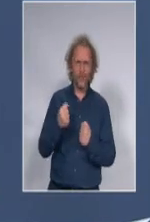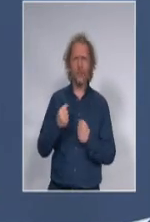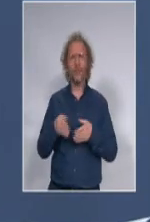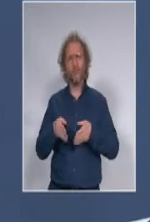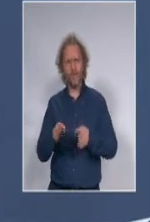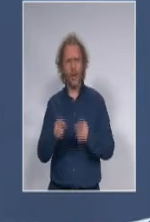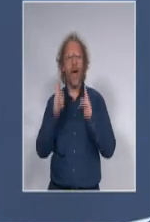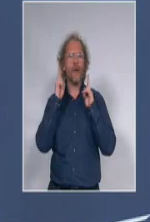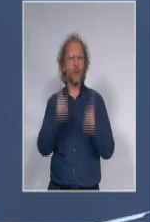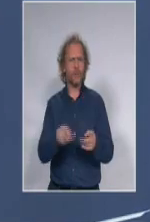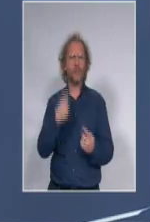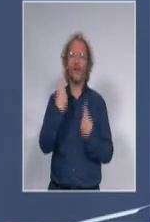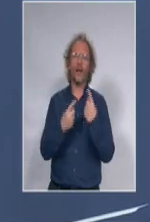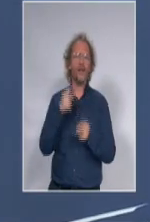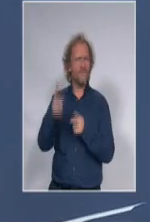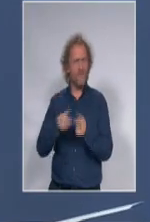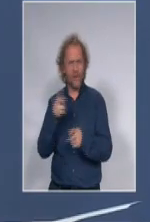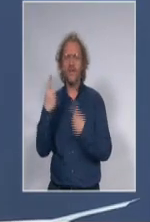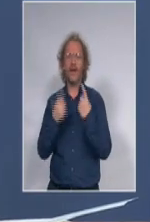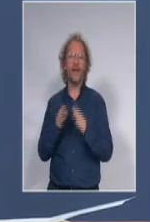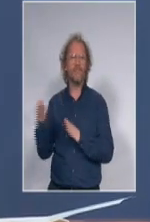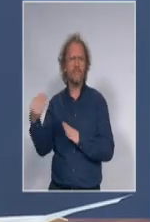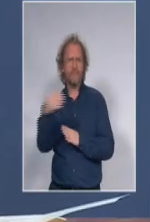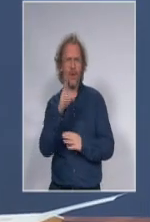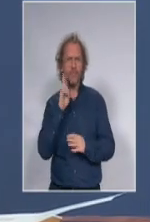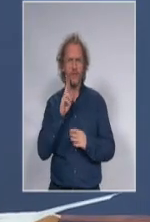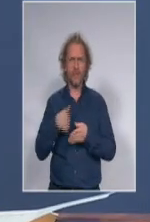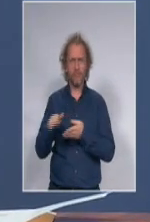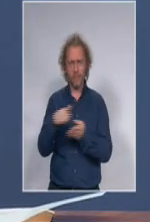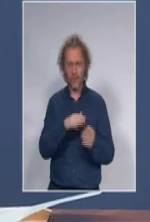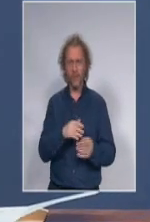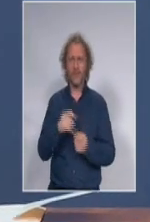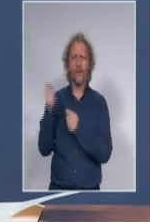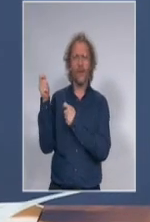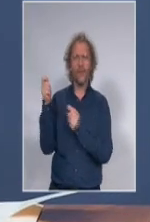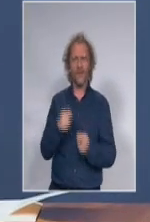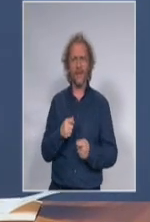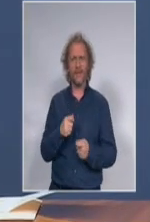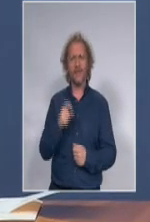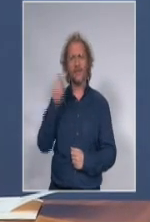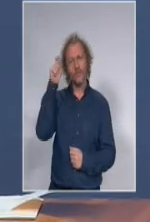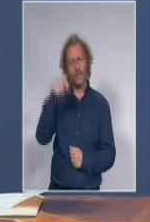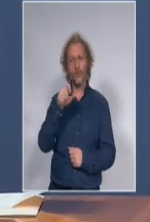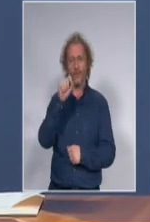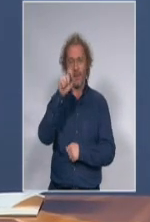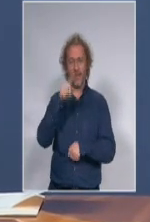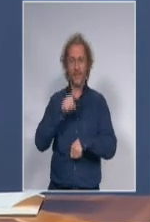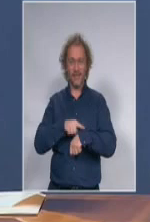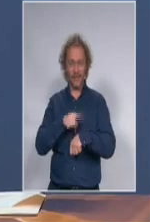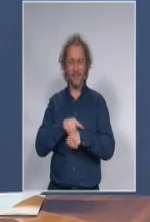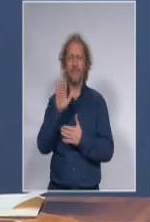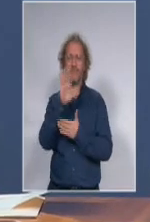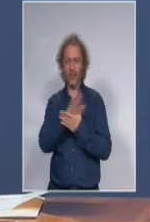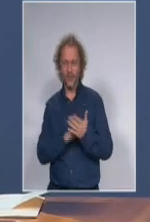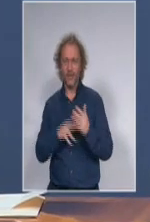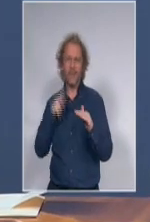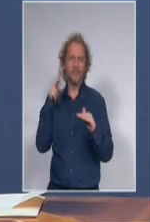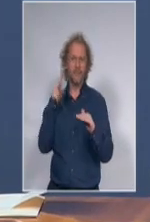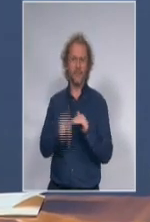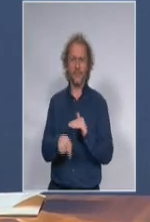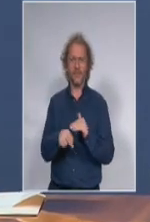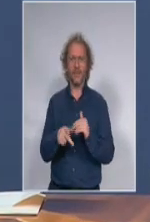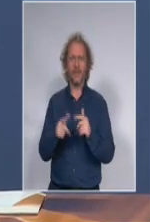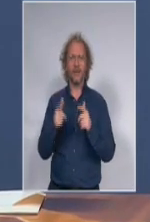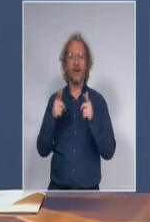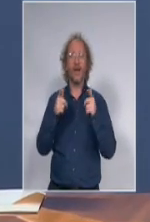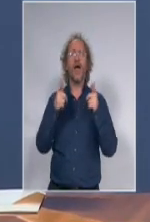uvodimo meru zabrane potpuno ukidanje međugradskog saobraćaja, ukida se sutra u 12 sati. U 12